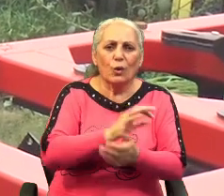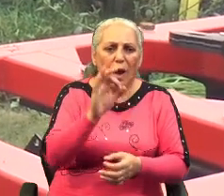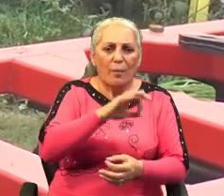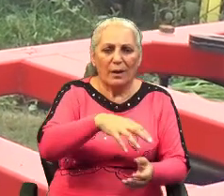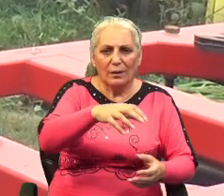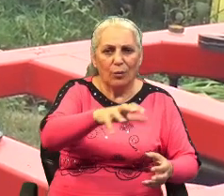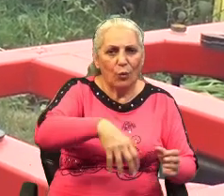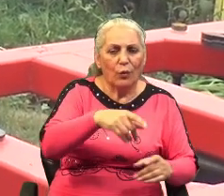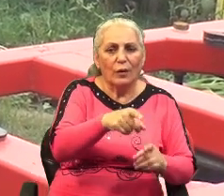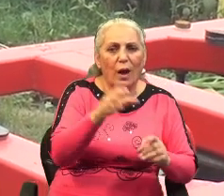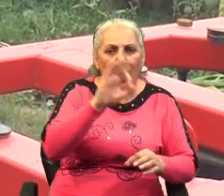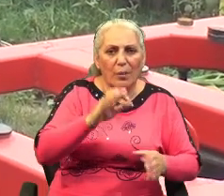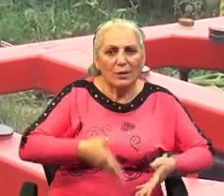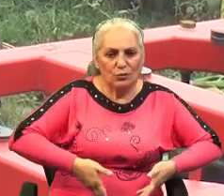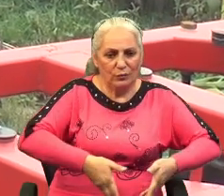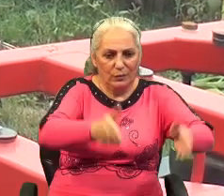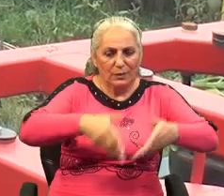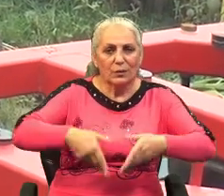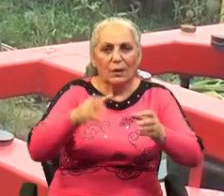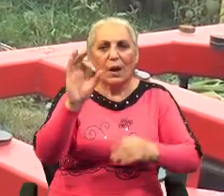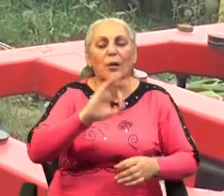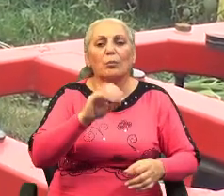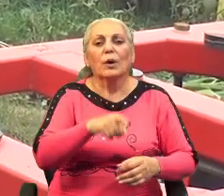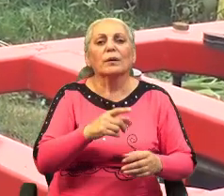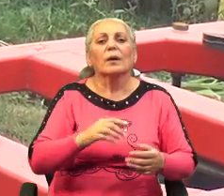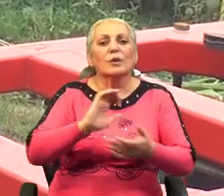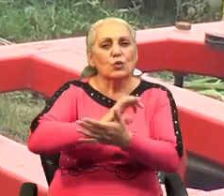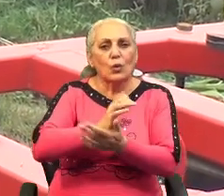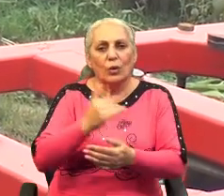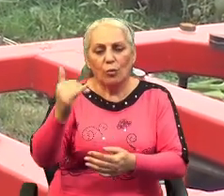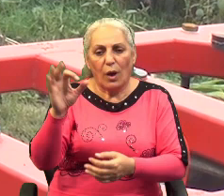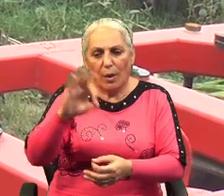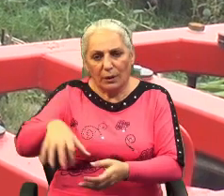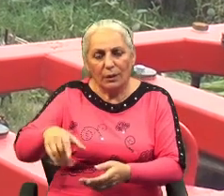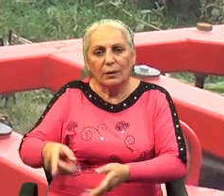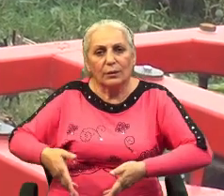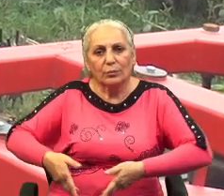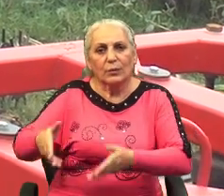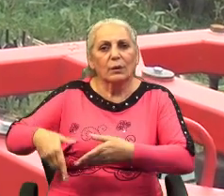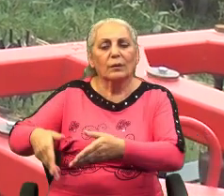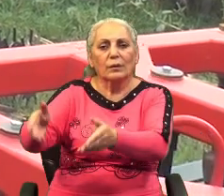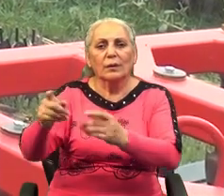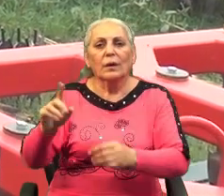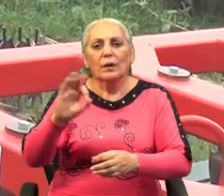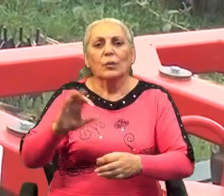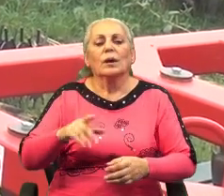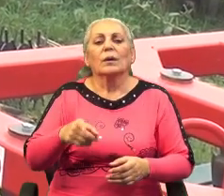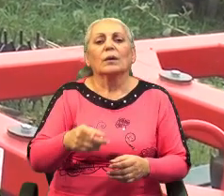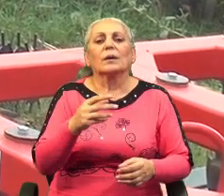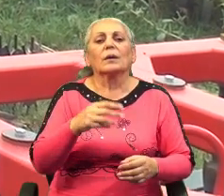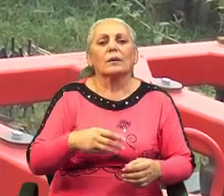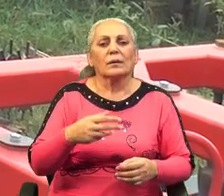շարքացան, կուլտիվատոր եգիպտացորենի, հացատիկի շարքացան, մոտարապես 5.5 միլիոն դրամ